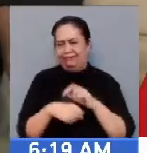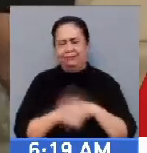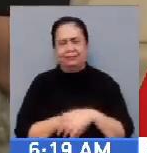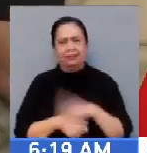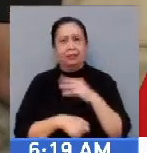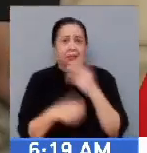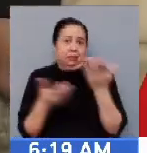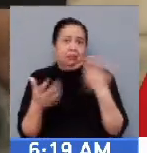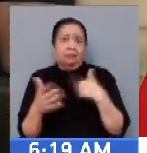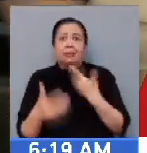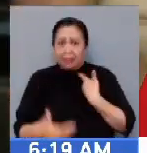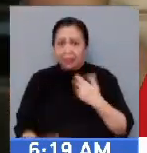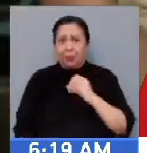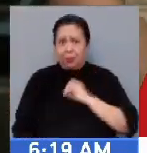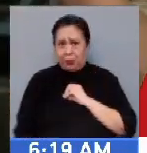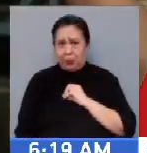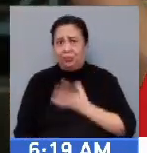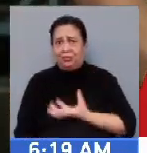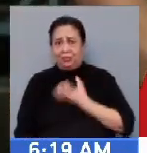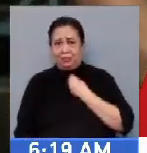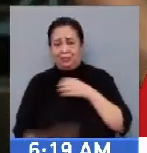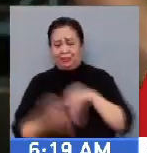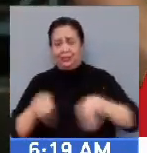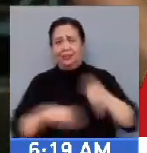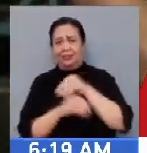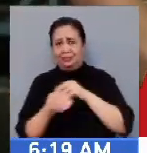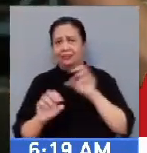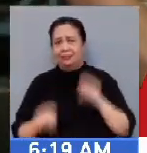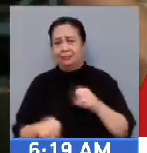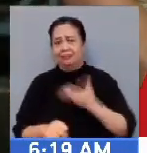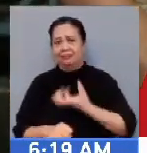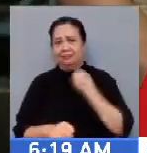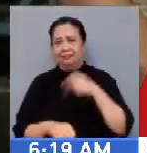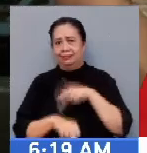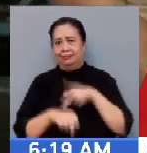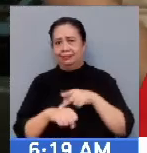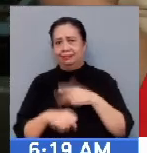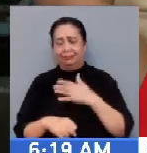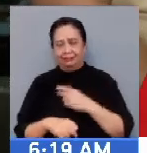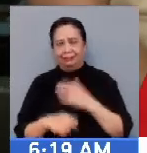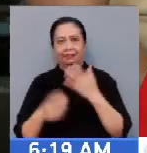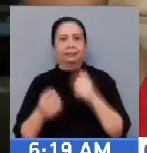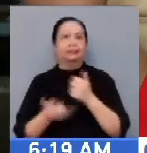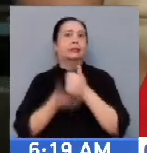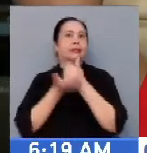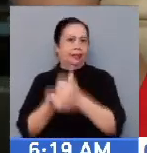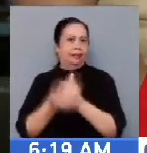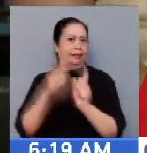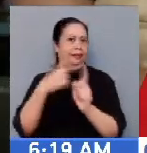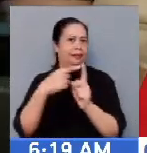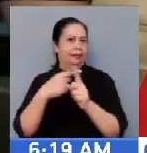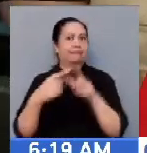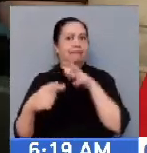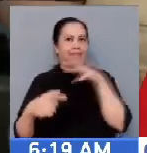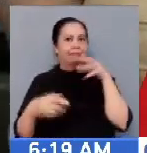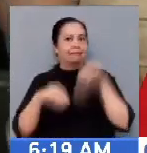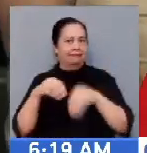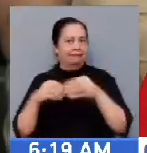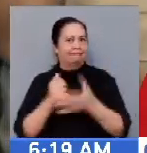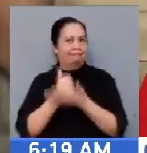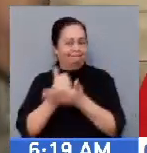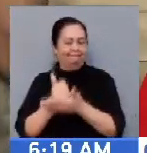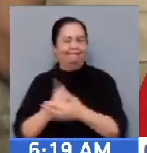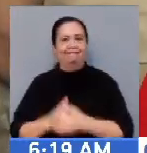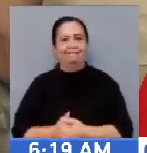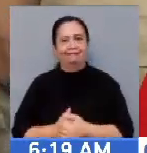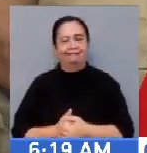palet na tanim, yes po, natin, ano? Yes po. At syempre, mas makakatulong pa rin ho yun sa sektor natin ng mga magsasaka. Yes po. Okay, maraming salamat po